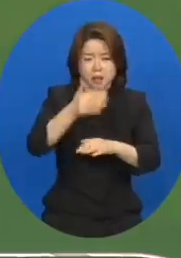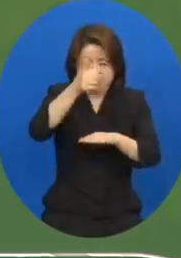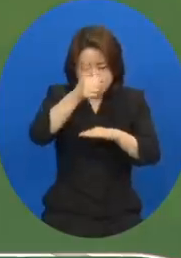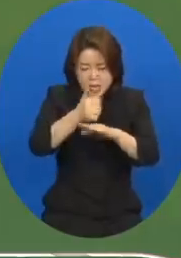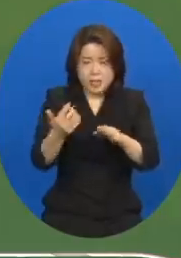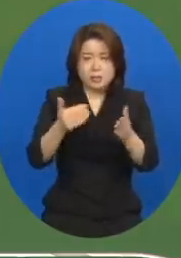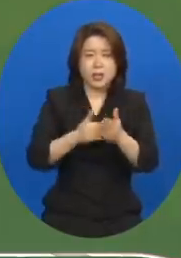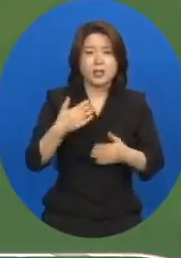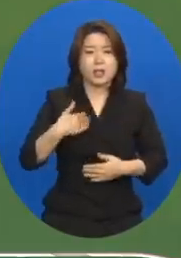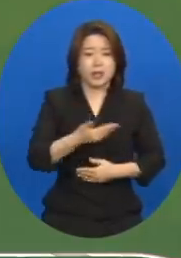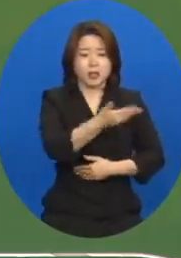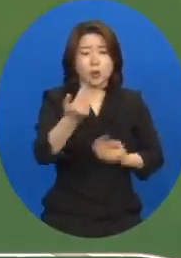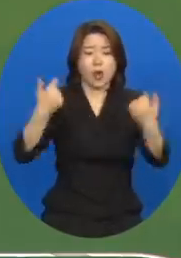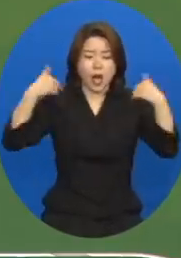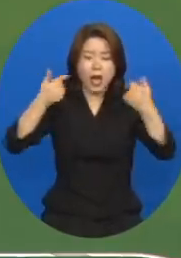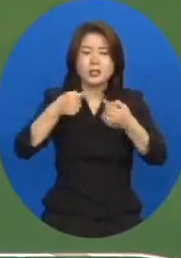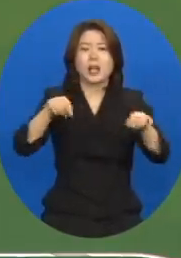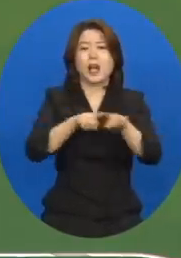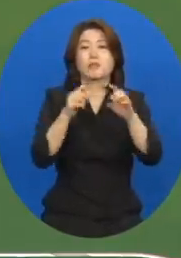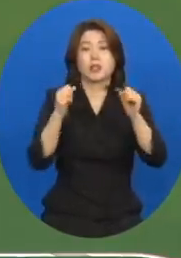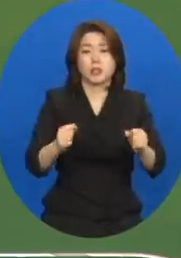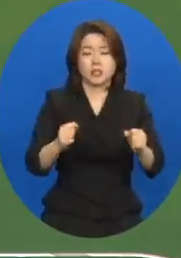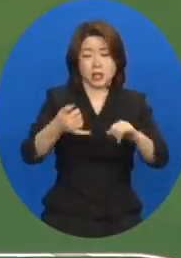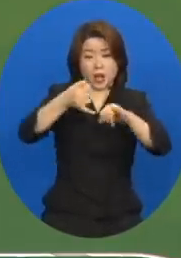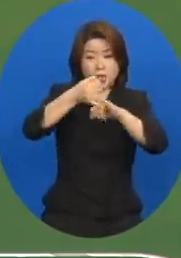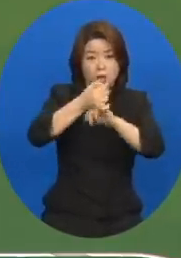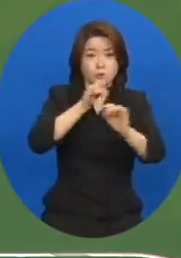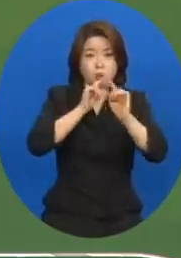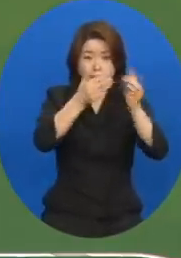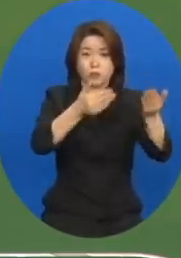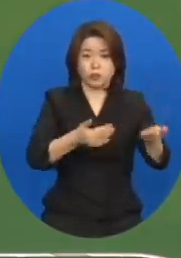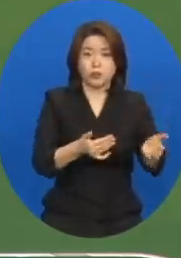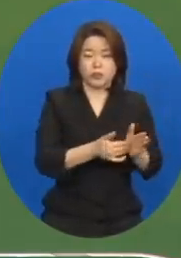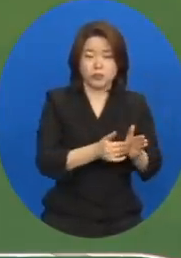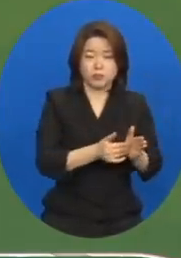있으리라. 그렇게 약속하셨어요. 그래서